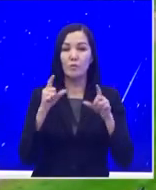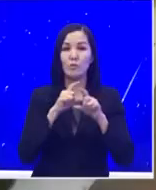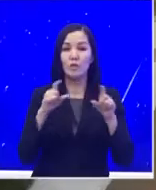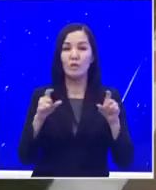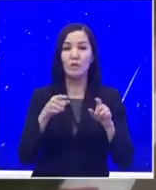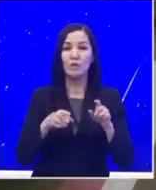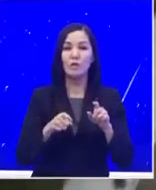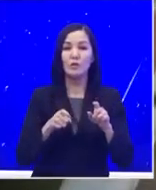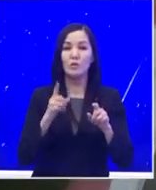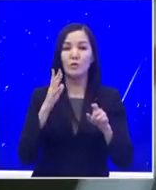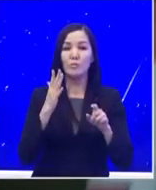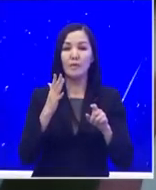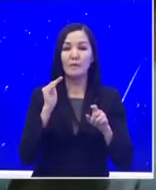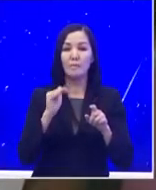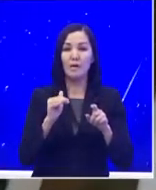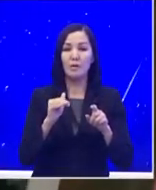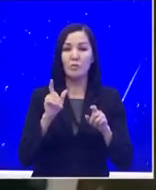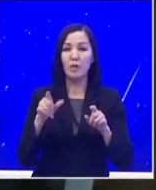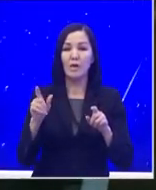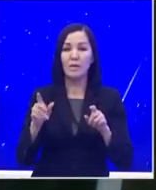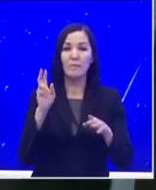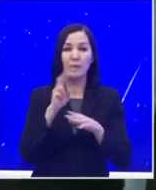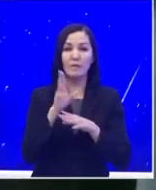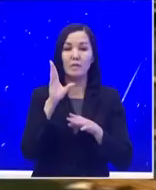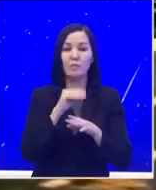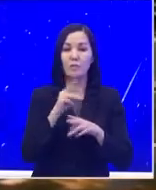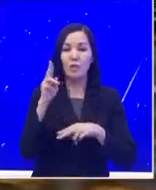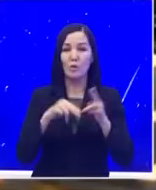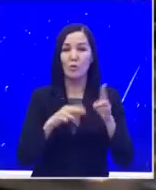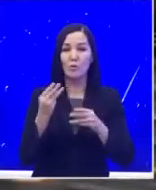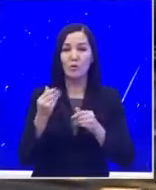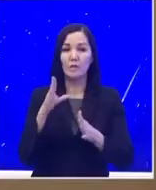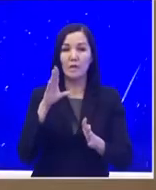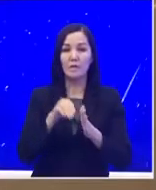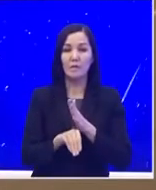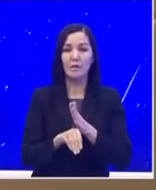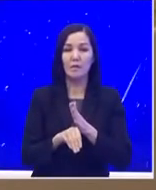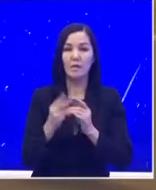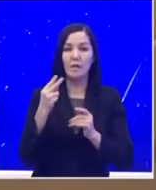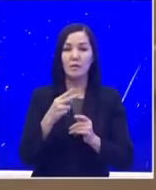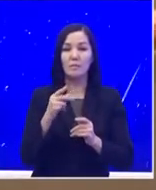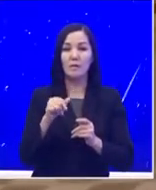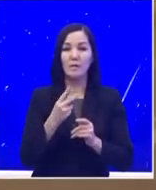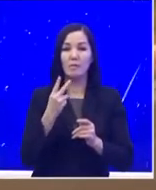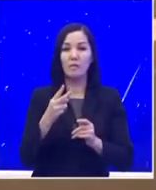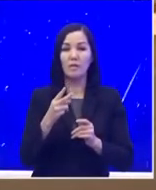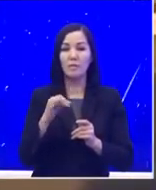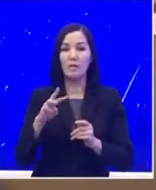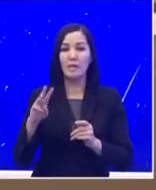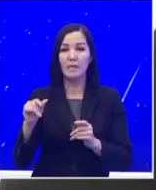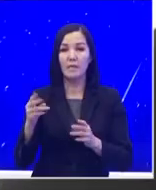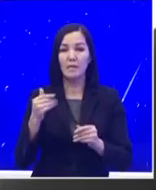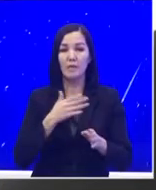105 мыңға жуық адамды қабылдай алады дейді мамандар. Оның құрылысына жеке инвестиция есебінен 22,2 миллиард теңге